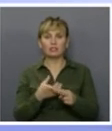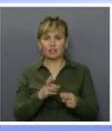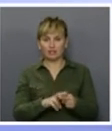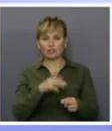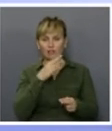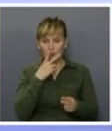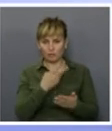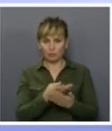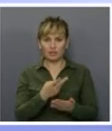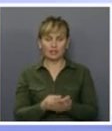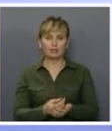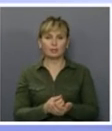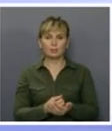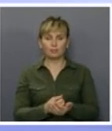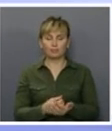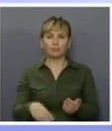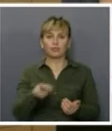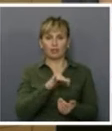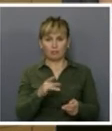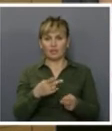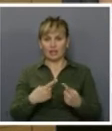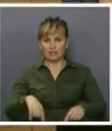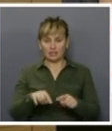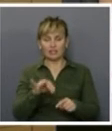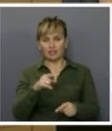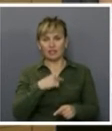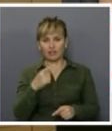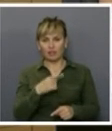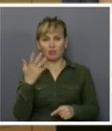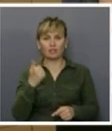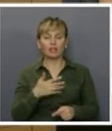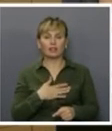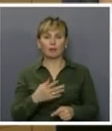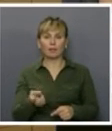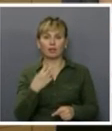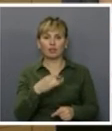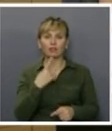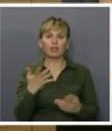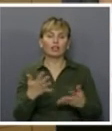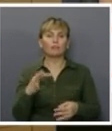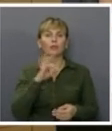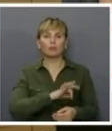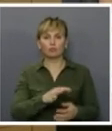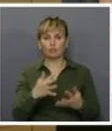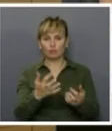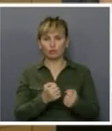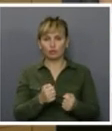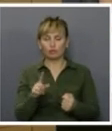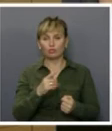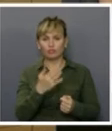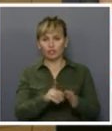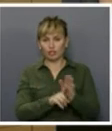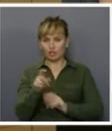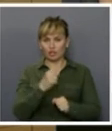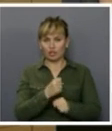подавать. Вот мы как раз ассоциация, мы и говорим, когда к нам приходят, мы говорим, какие преимущества вы получаете от того, что вы начинаете